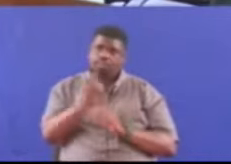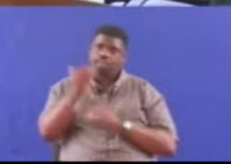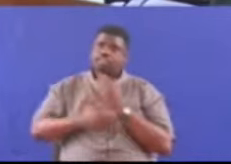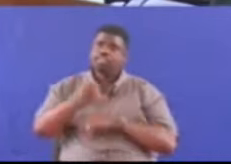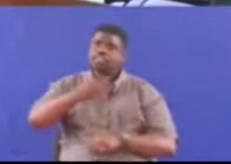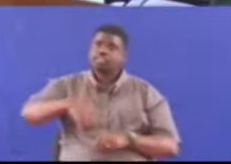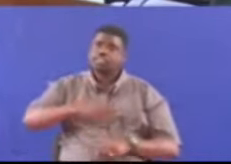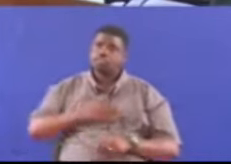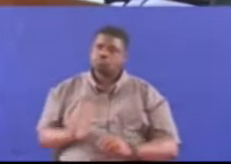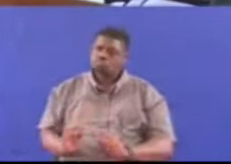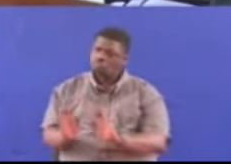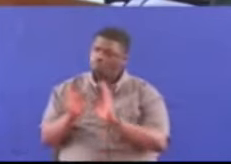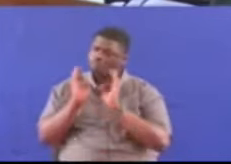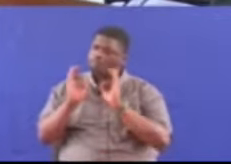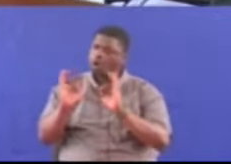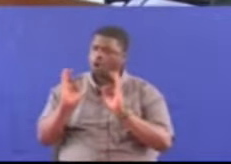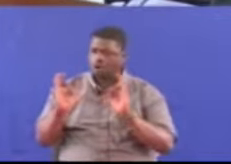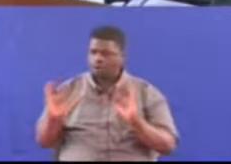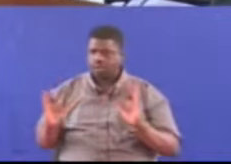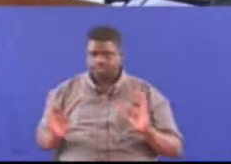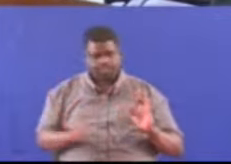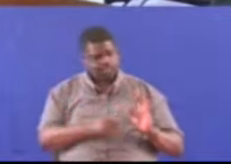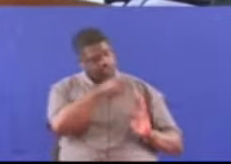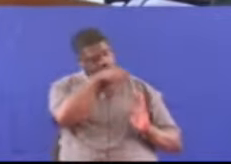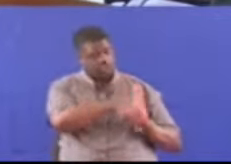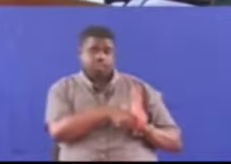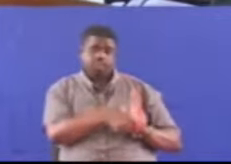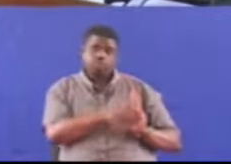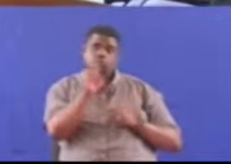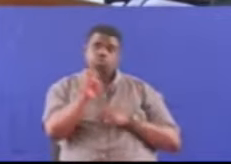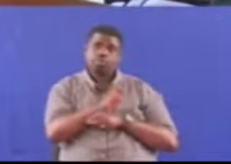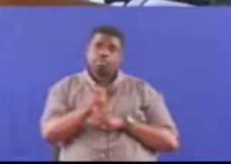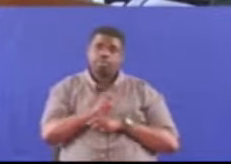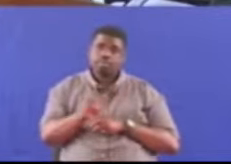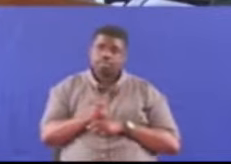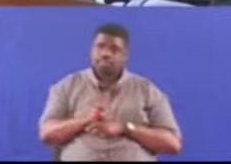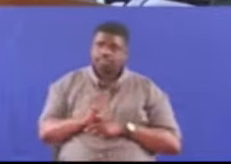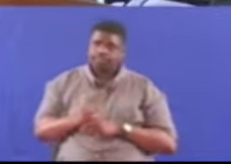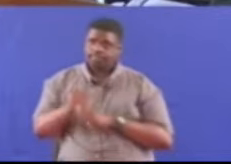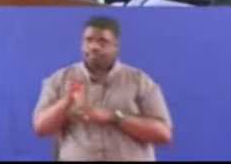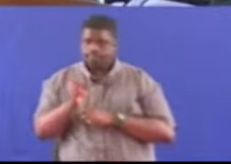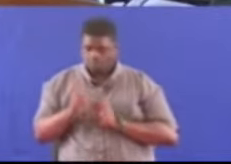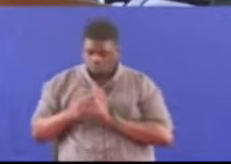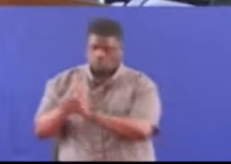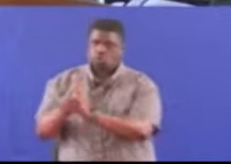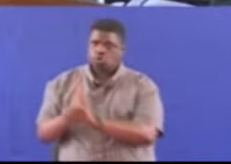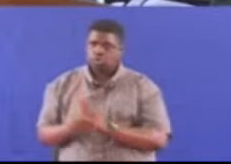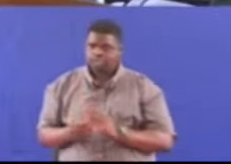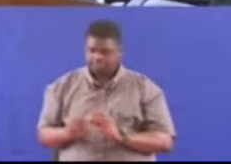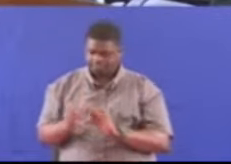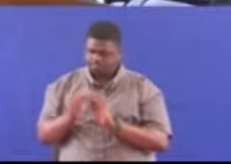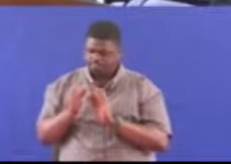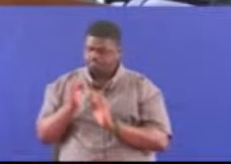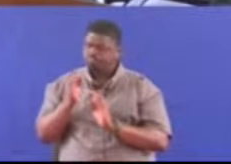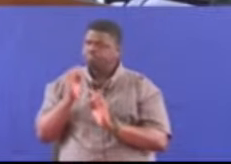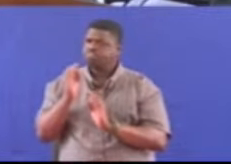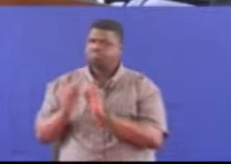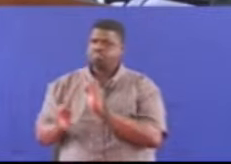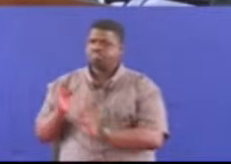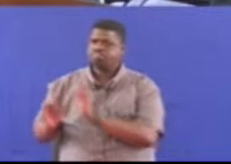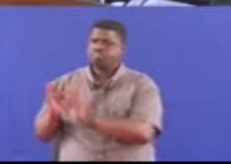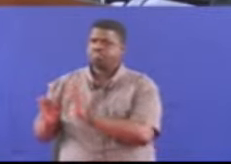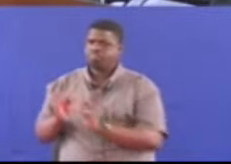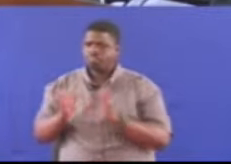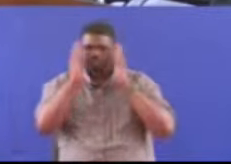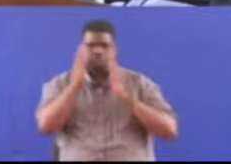ni bora sana chini ya usimamizi na uongozi mahiri wa Mheshimiwa Dr.